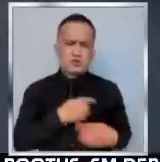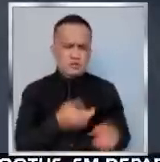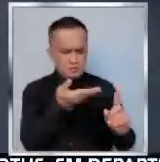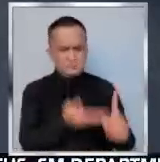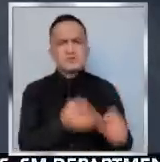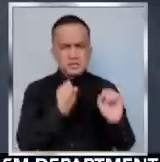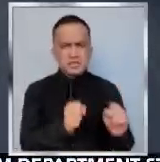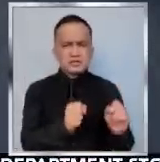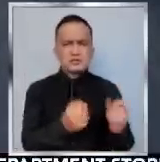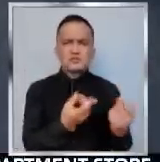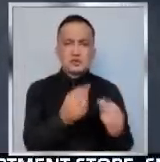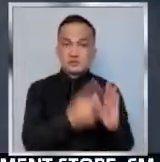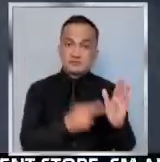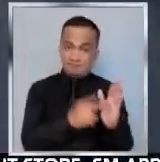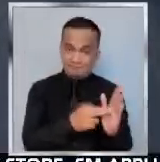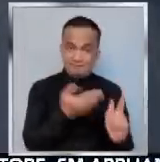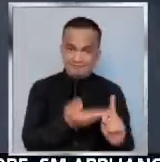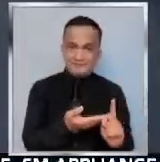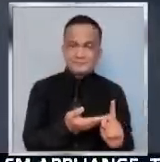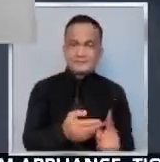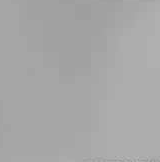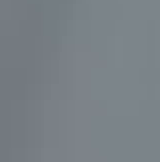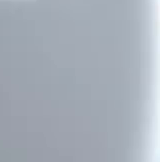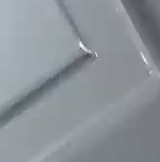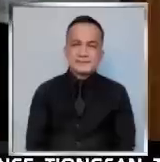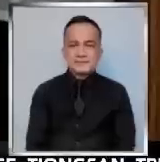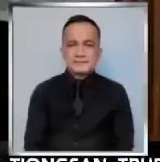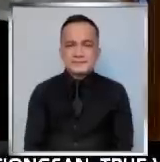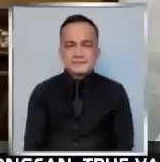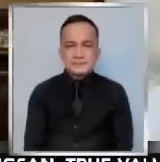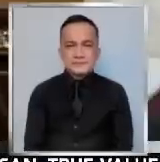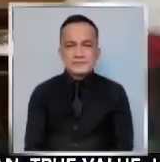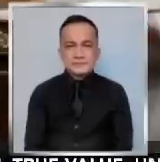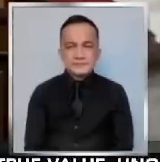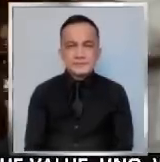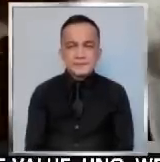bagong tungkulin. At yan naman po ang tinutukan ni Mariz Umali.